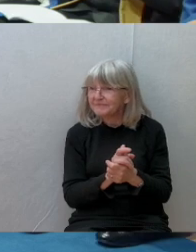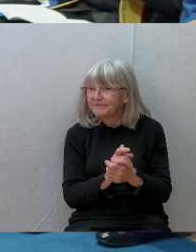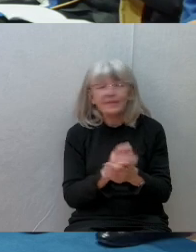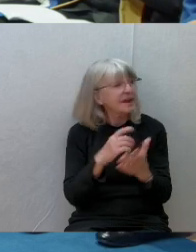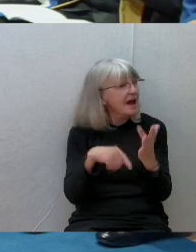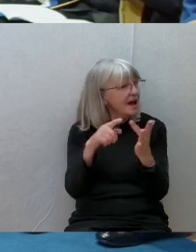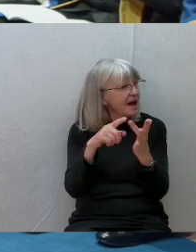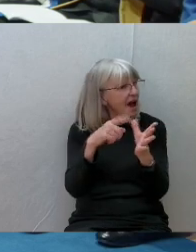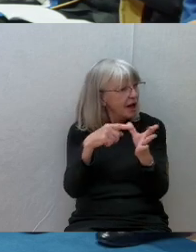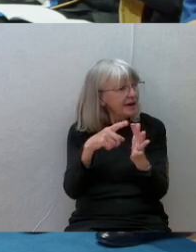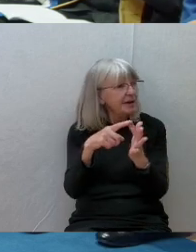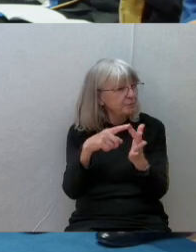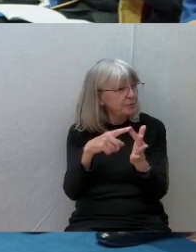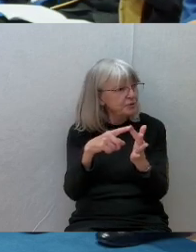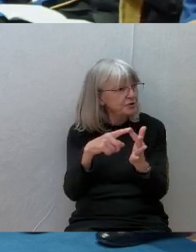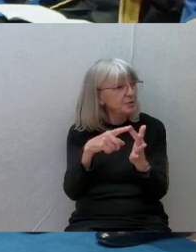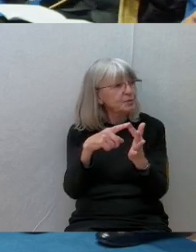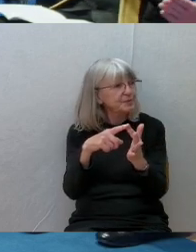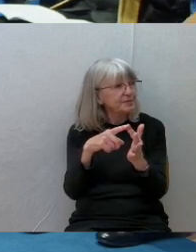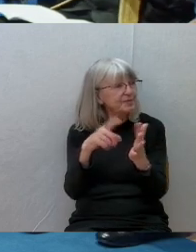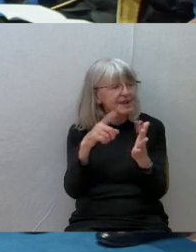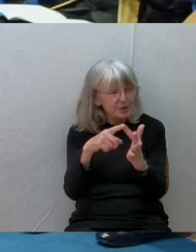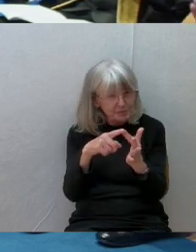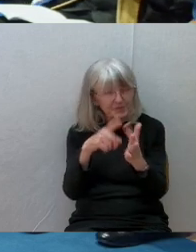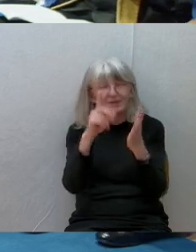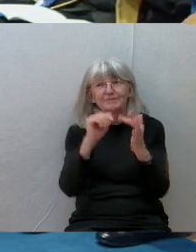Ebudu Isioma Ebudu.